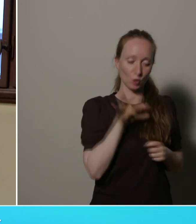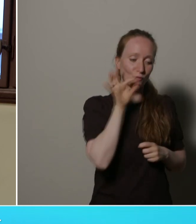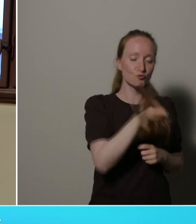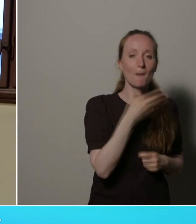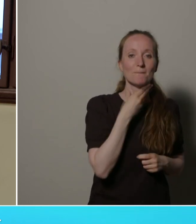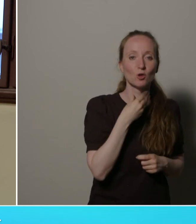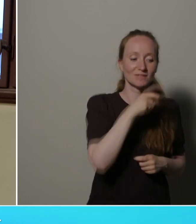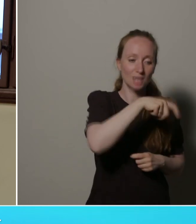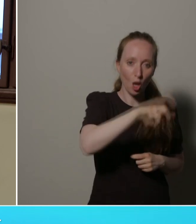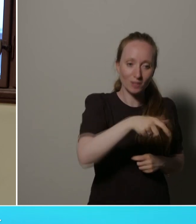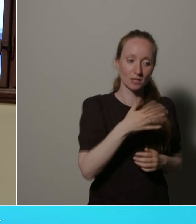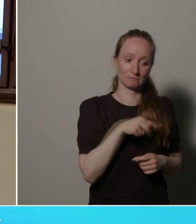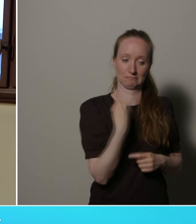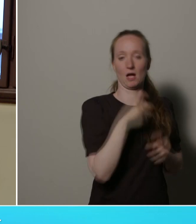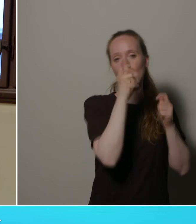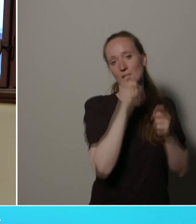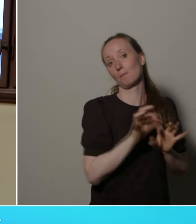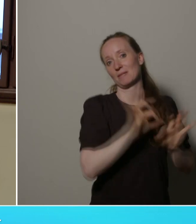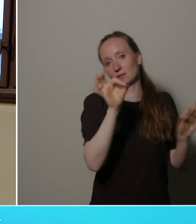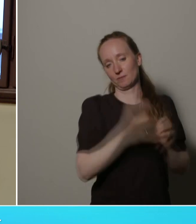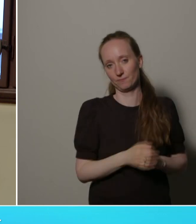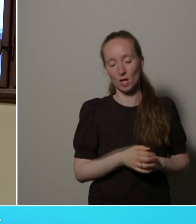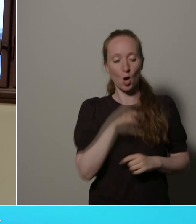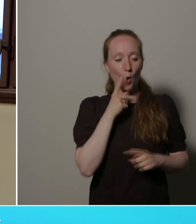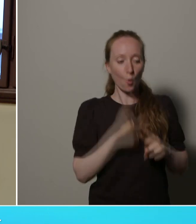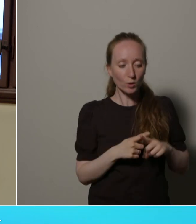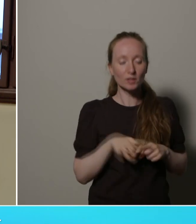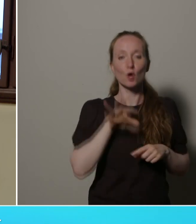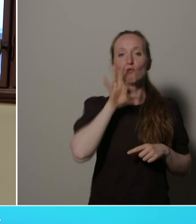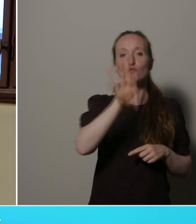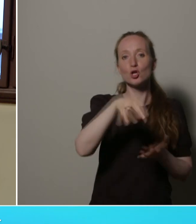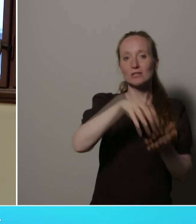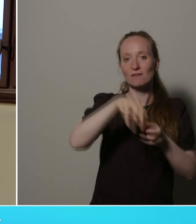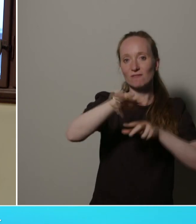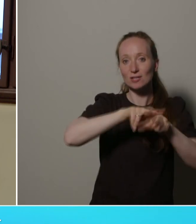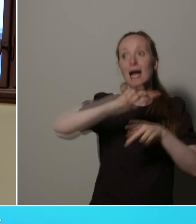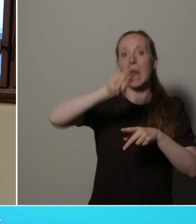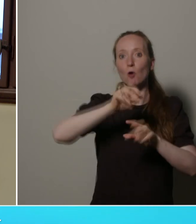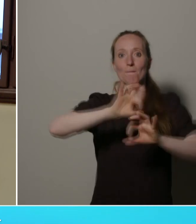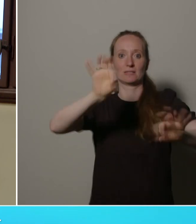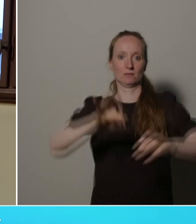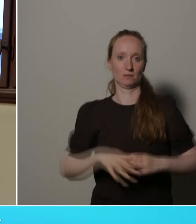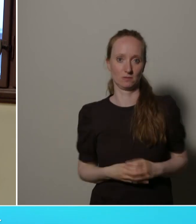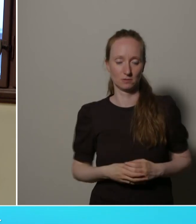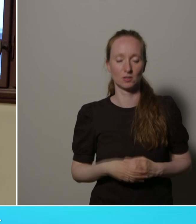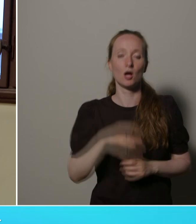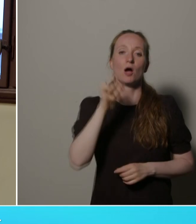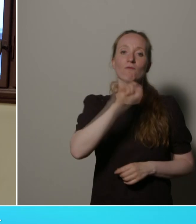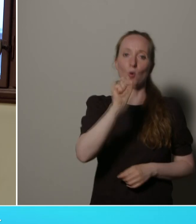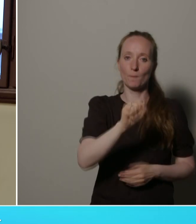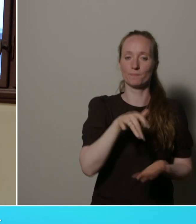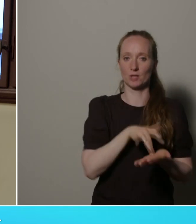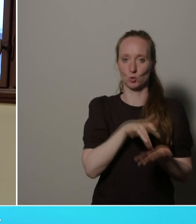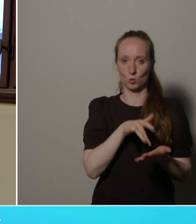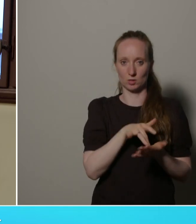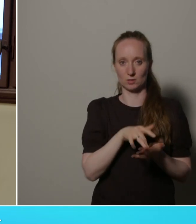günstiger und besser. Zweitens ist aber der auch für die Stadtverwaltung günstiger, denn die Subvention, die sozusagen